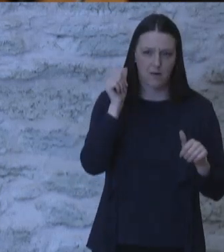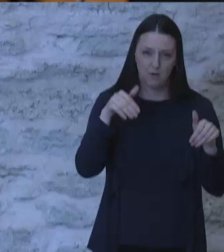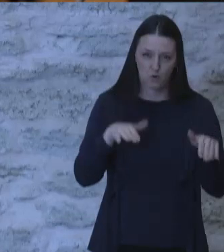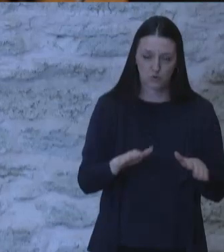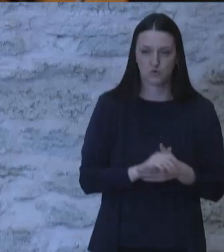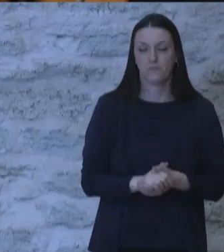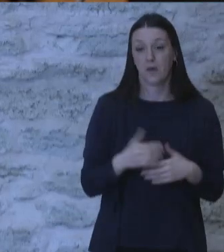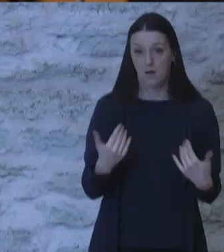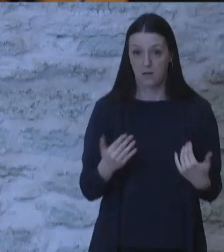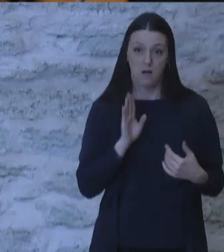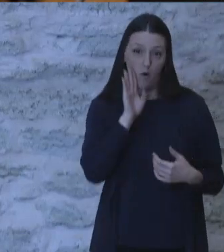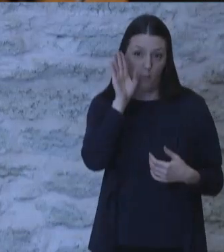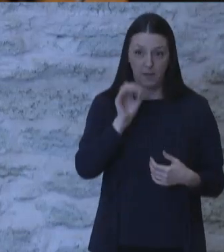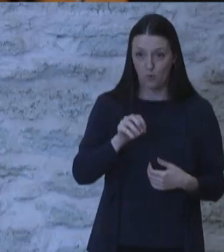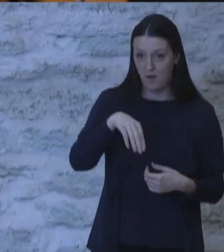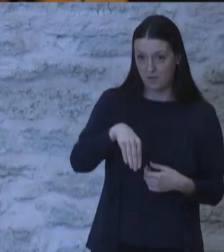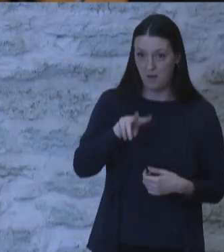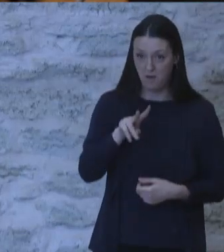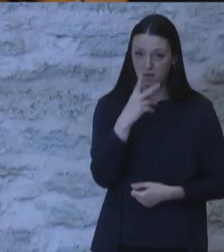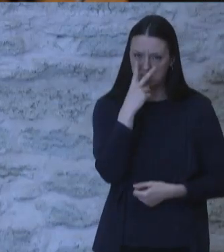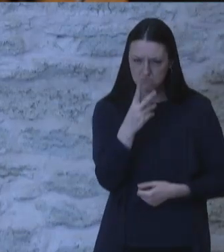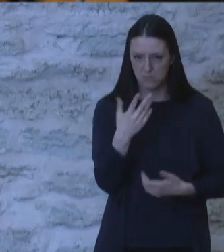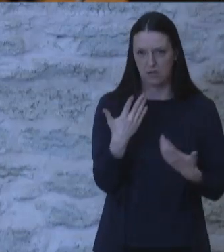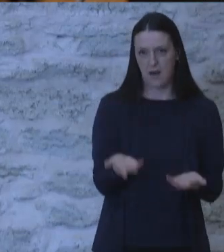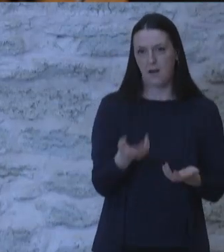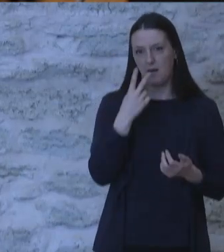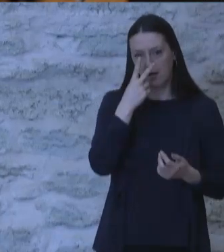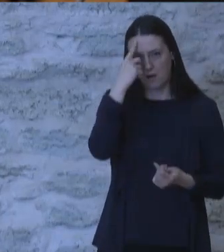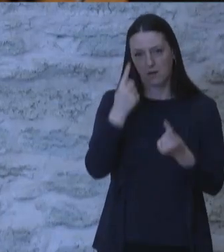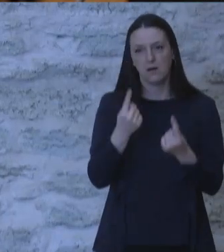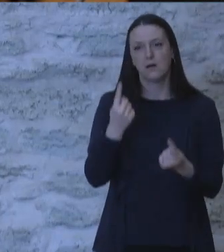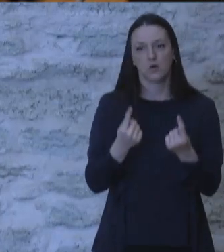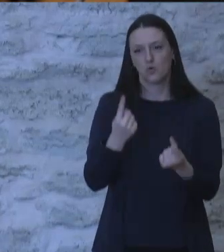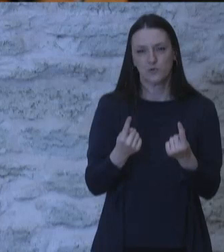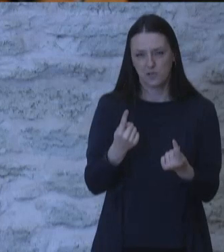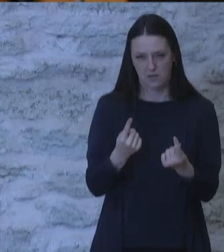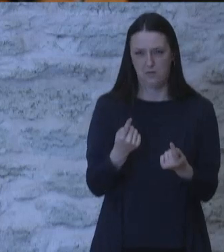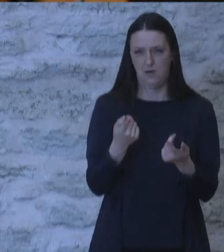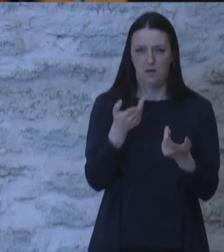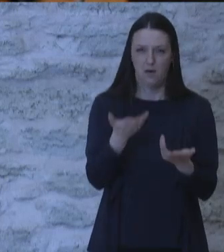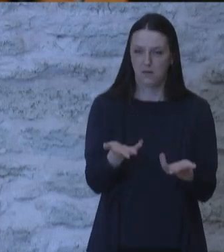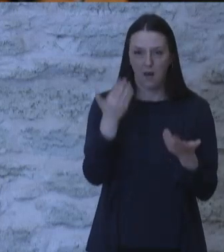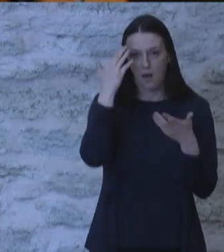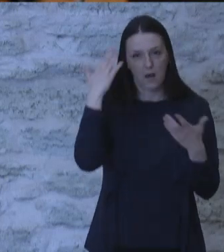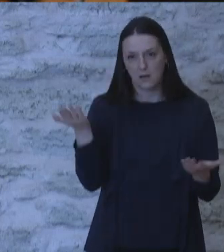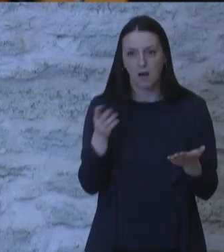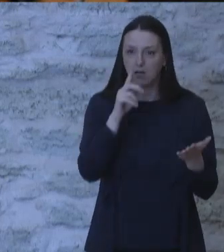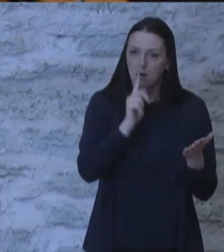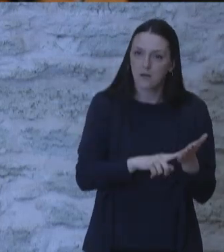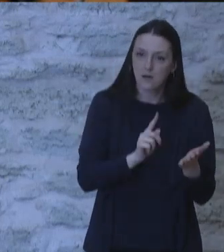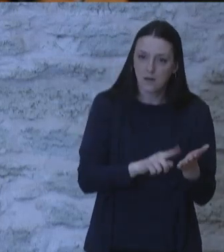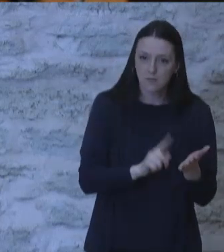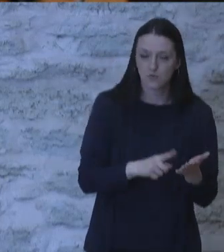Eesti televisiooni ja nägin seal hoopis kõhklusi ja kõhklusi just lähtuvalt sellest, et ei ole teada hetkel tingimused,